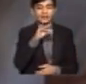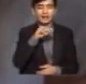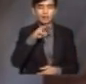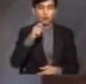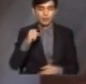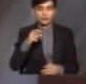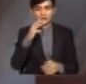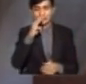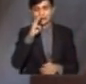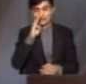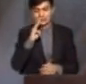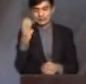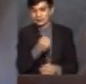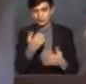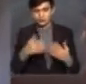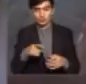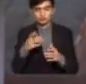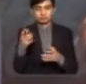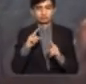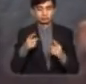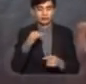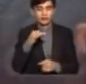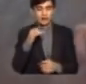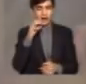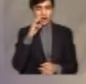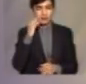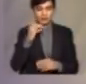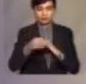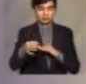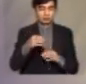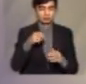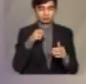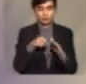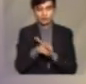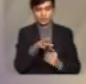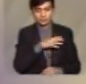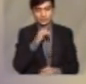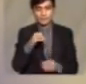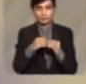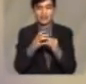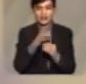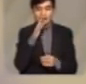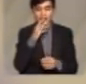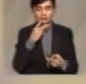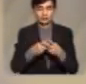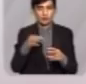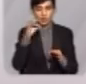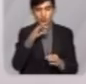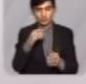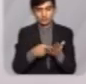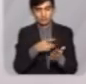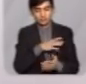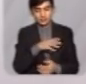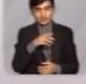он скрывался от полиции в пригороде алматы ранее прокурор запросил для подсудимых 15 лет лишения свободы в колонии максимальной